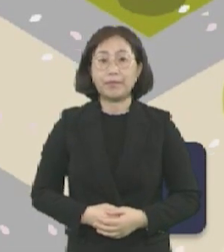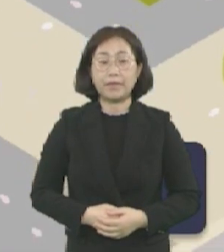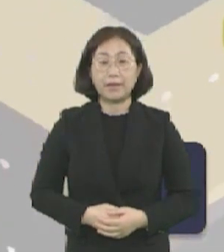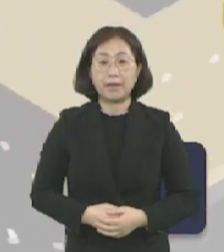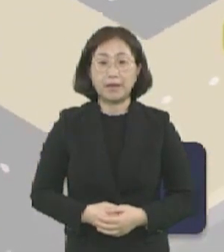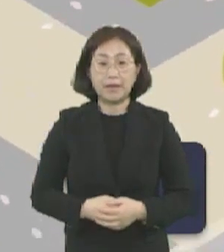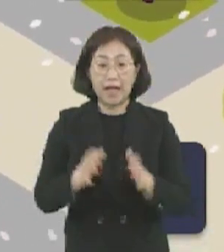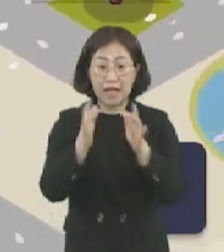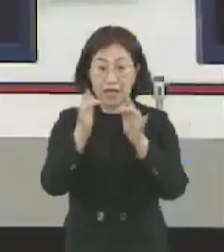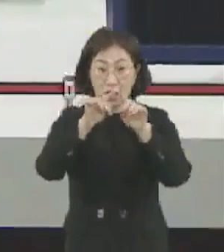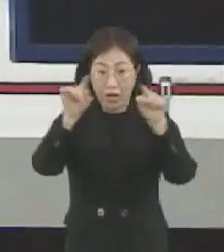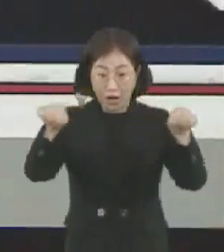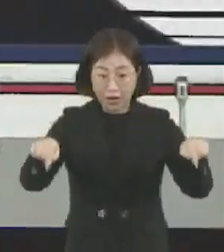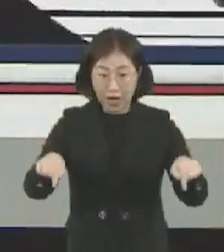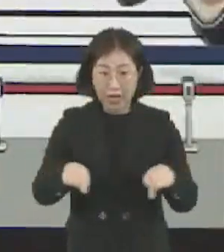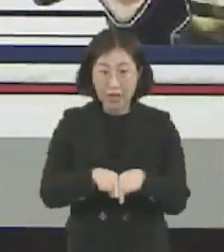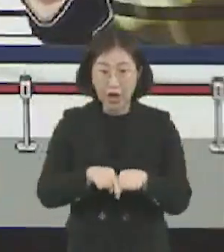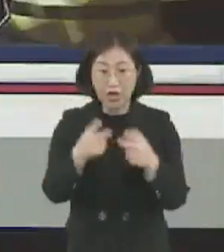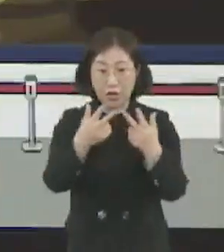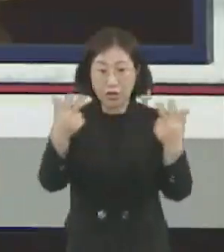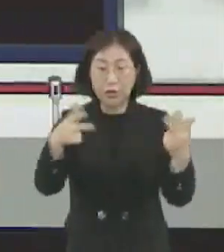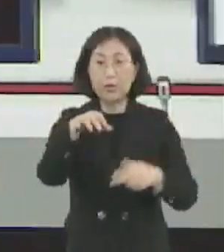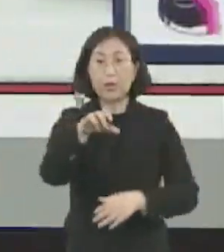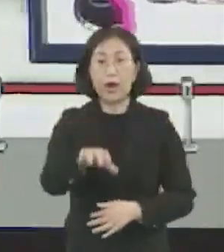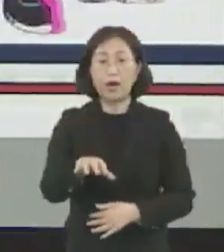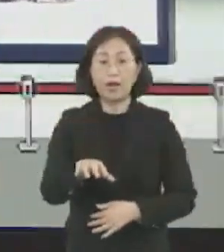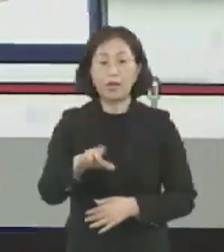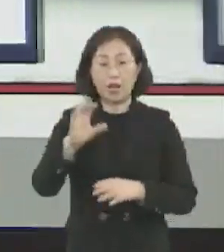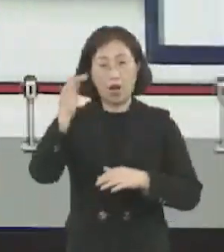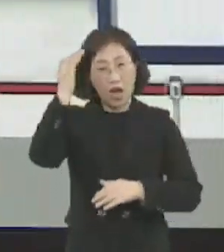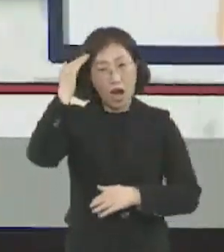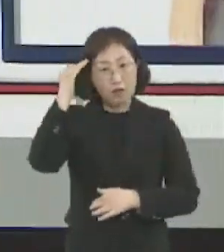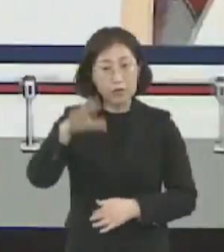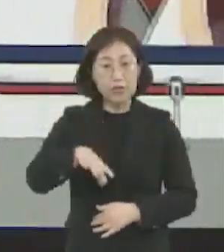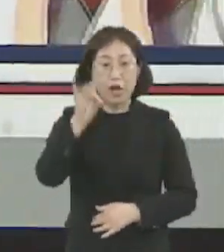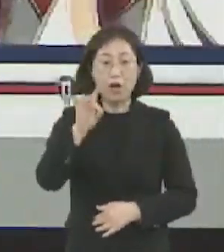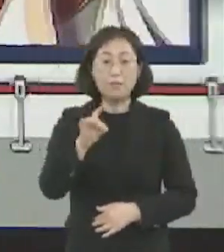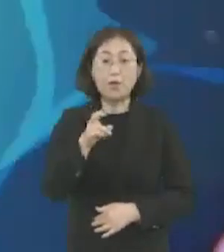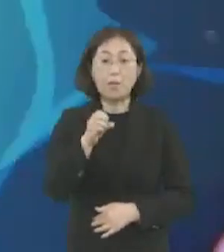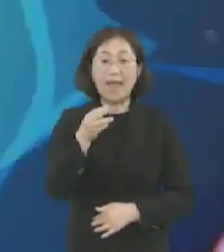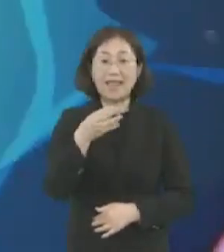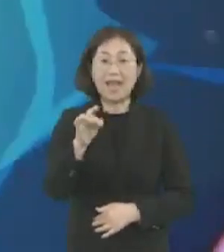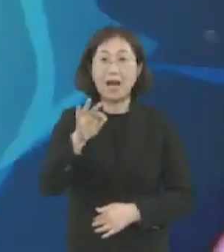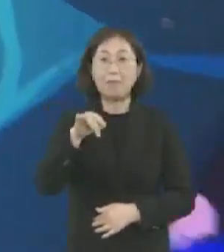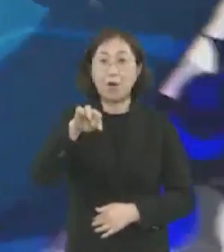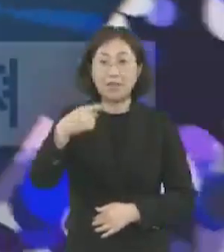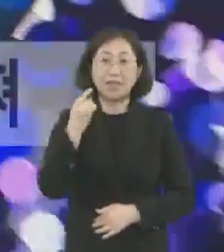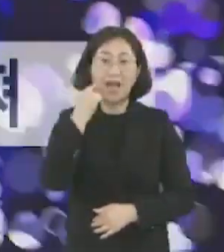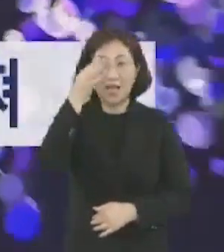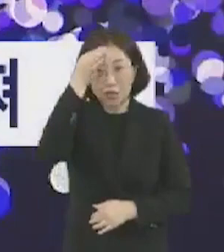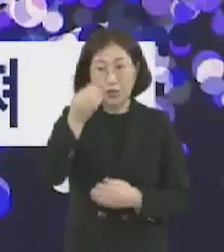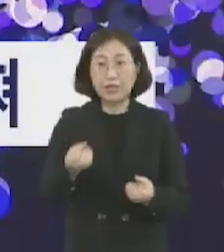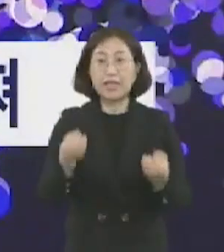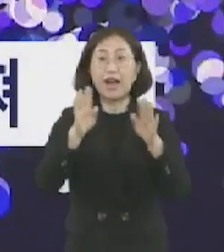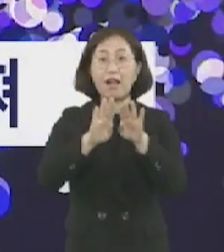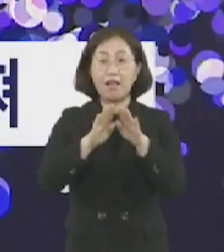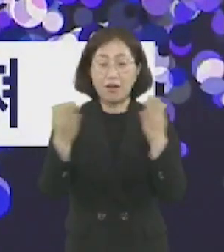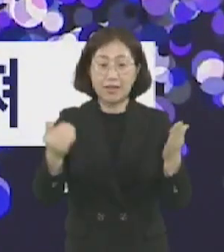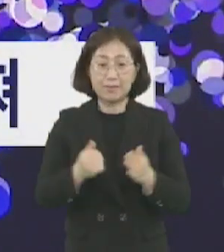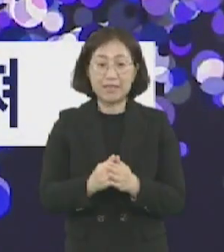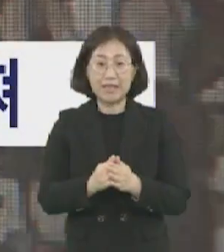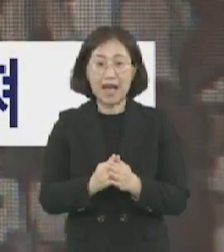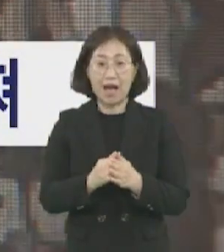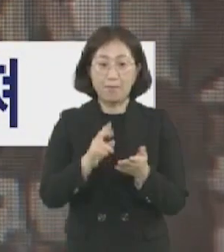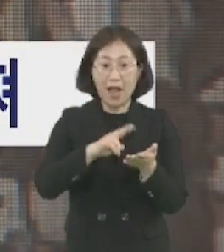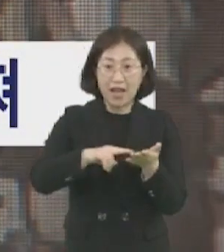3차원 가상 공간에 만들어진 전시 공연장에서 국내 최초로 메타버스 예술제가 열렸습니다. 사용자를 대신하는